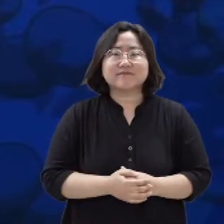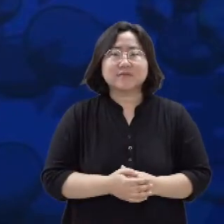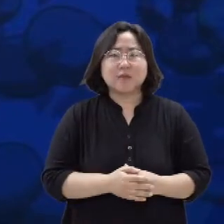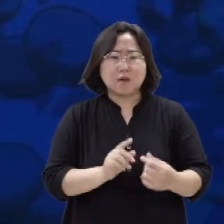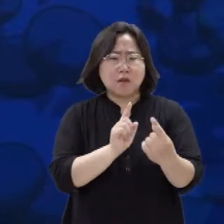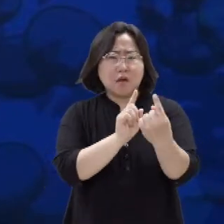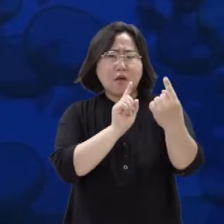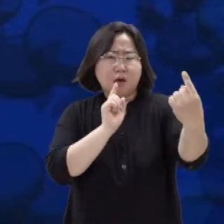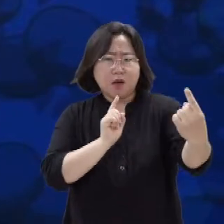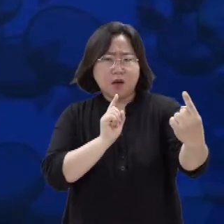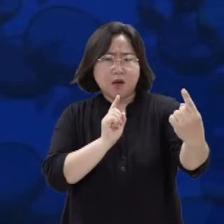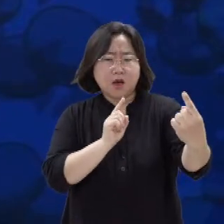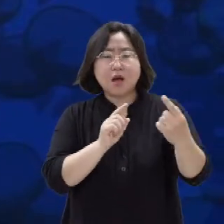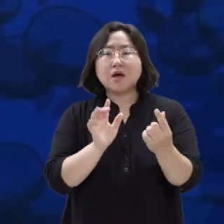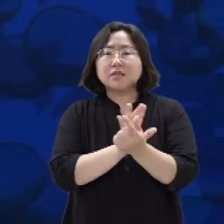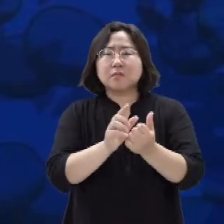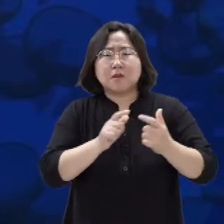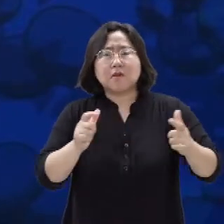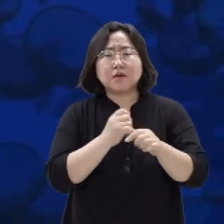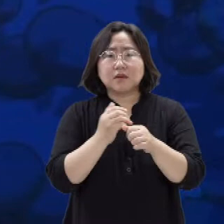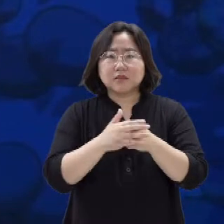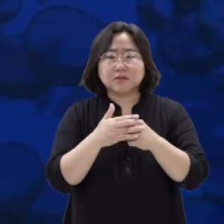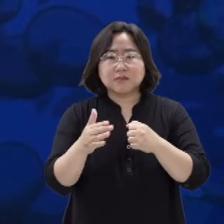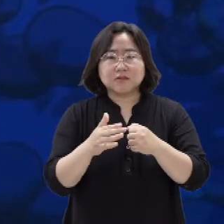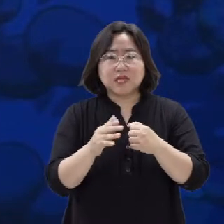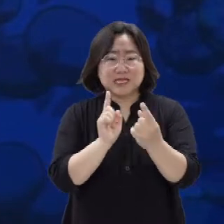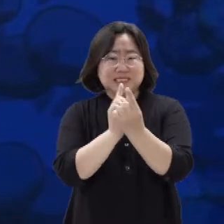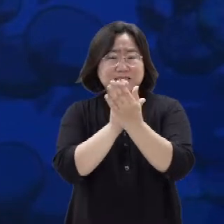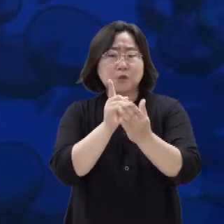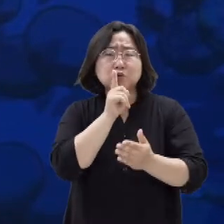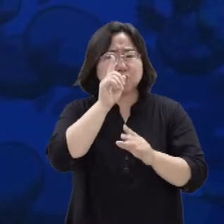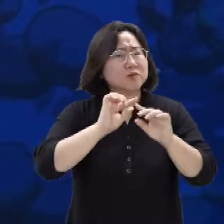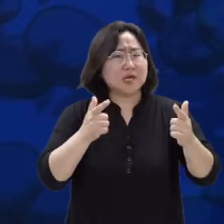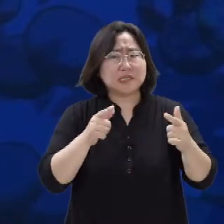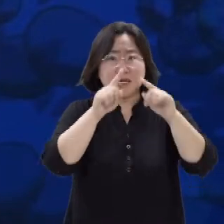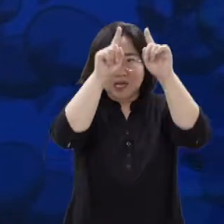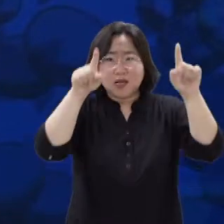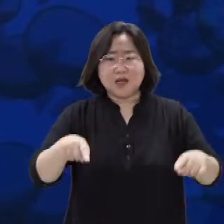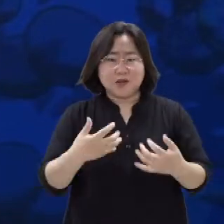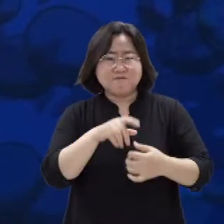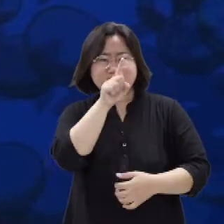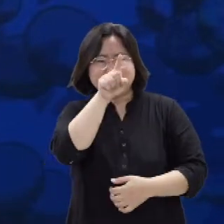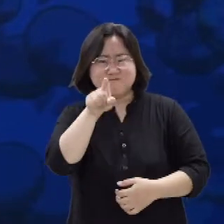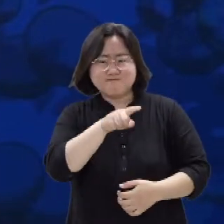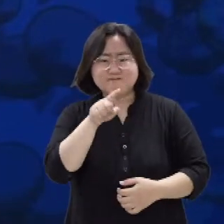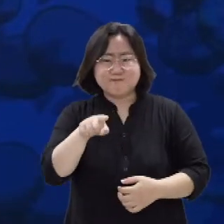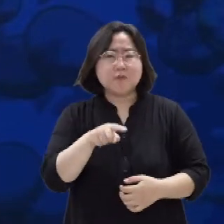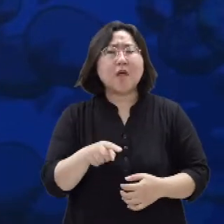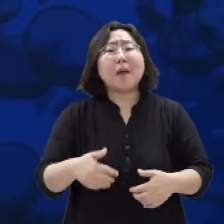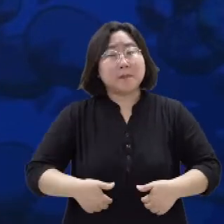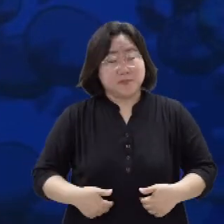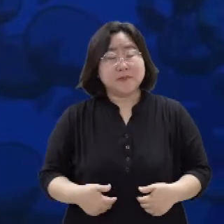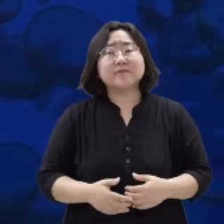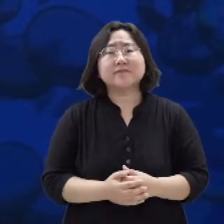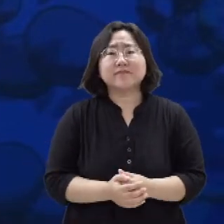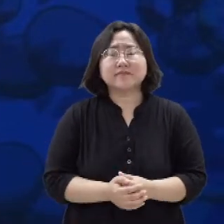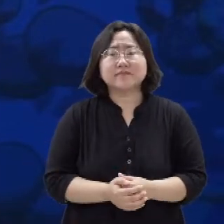비대면 서비스가 급증하면서 이처럼 디지털 기기 사용이 불가피한 경우가 점점 늘어나고 있는데요.